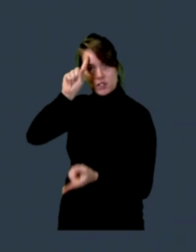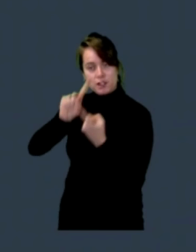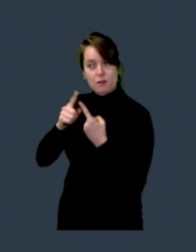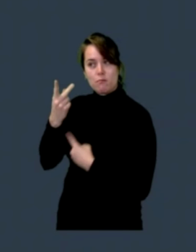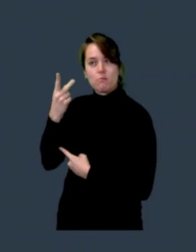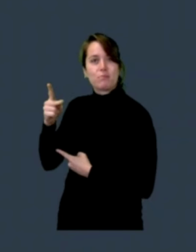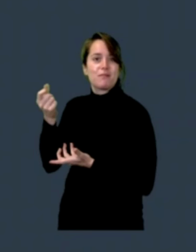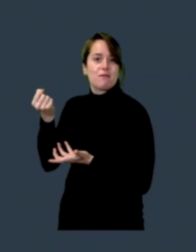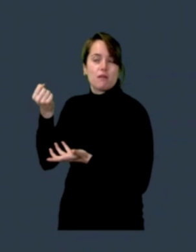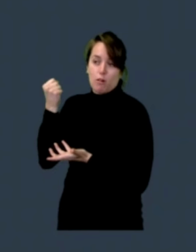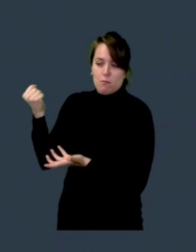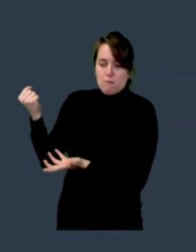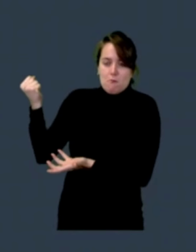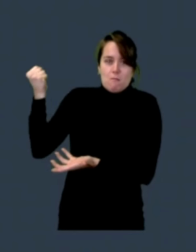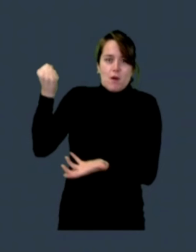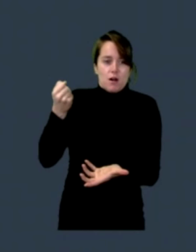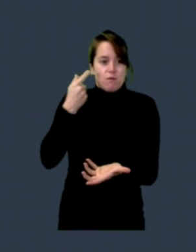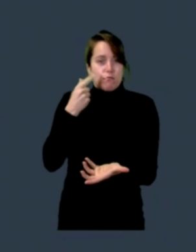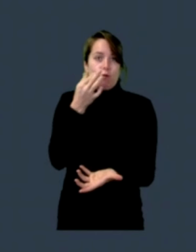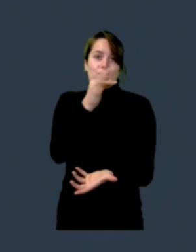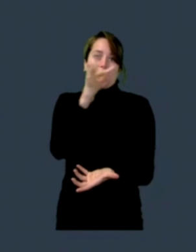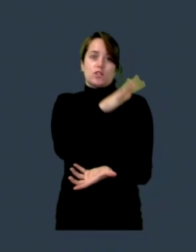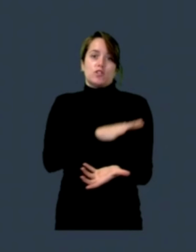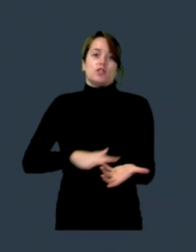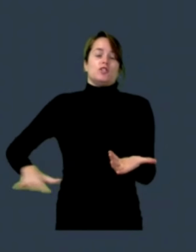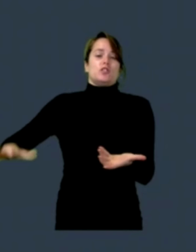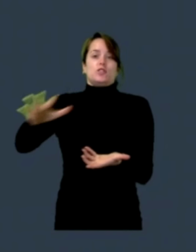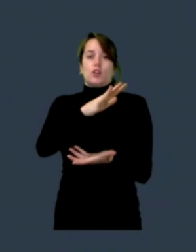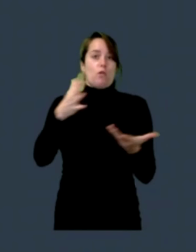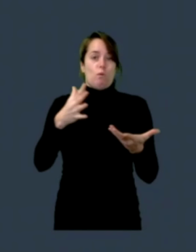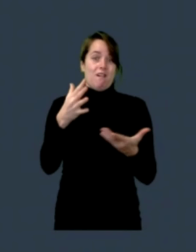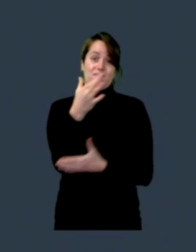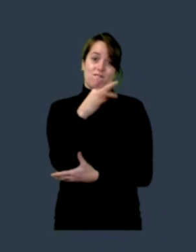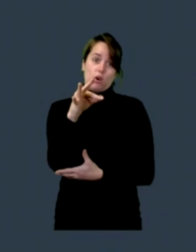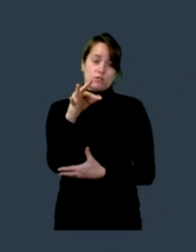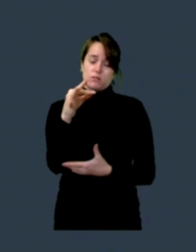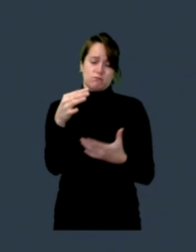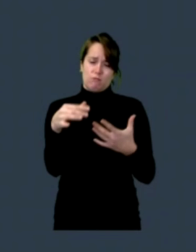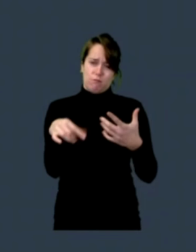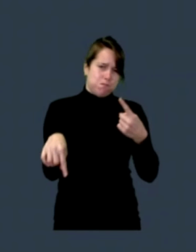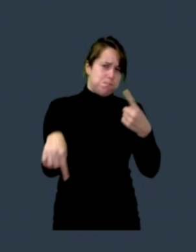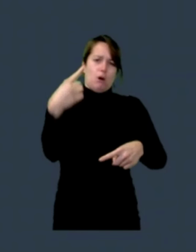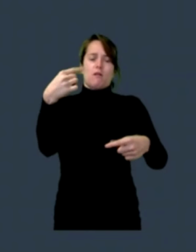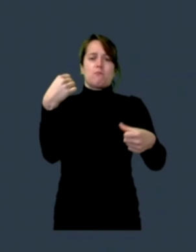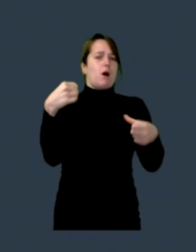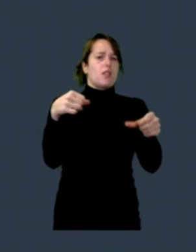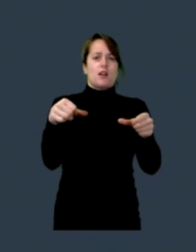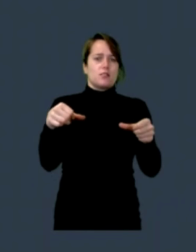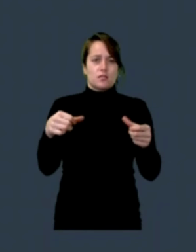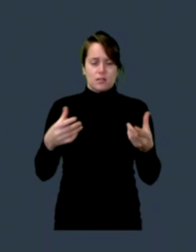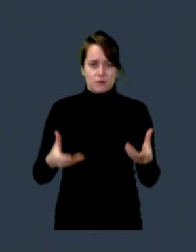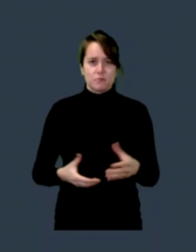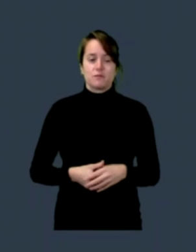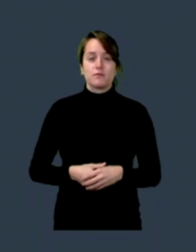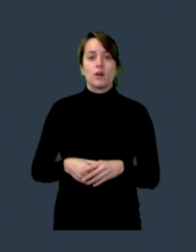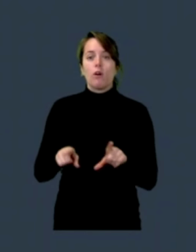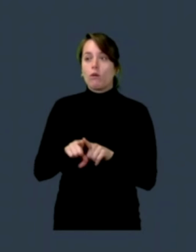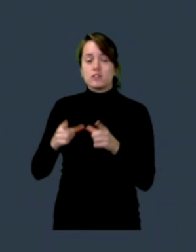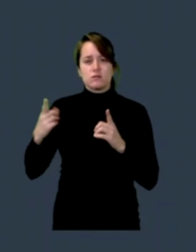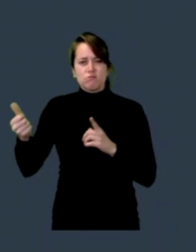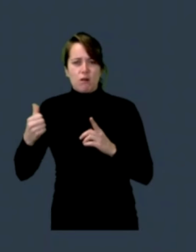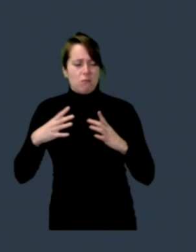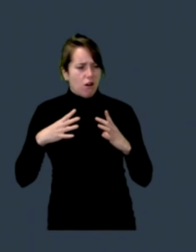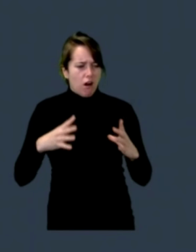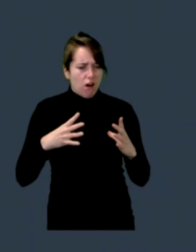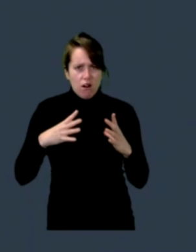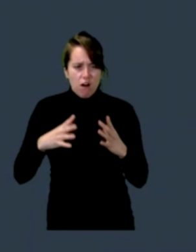pays, à savoir la modernisation de la France et son engagement dans des domaines aussi divers que